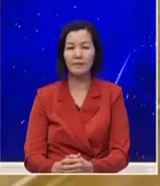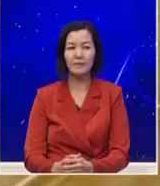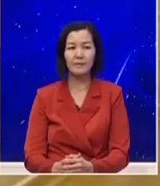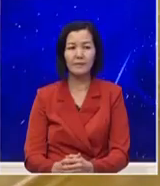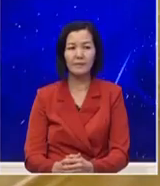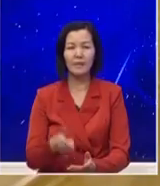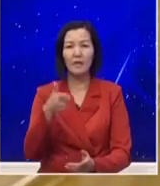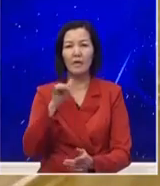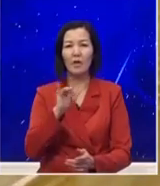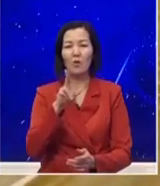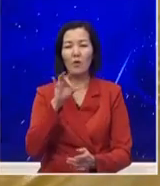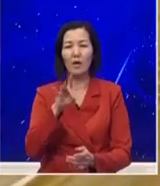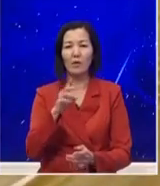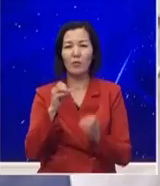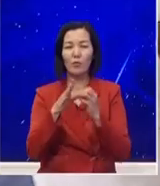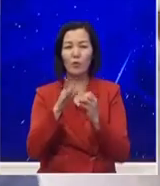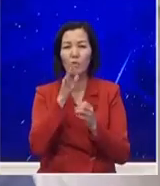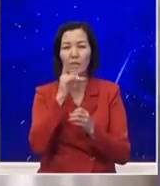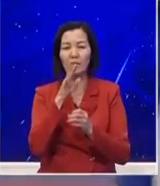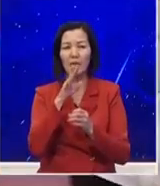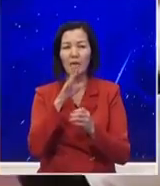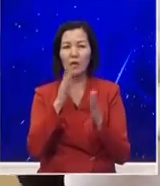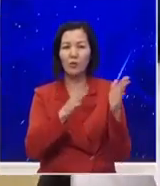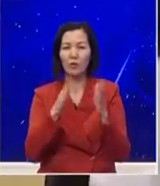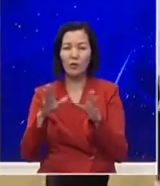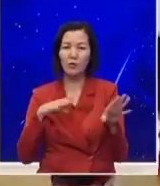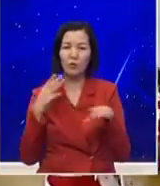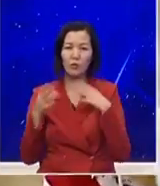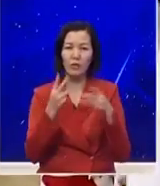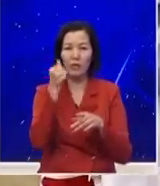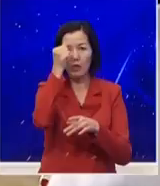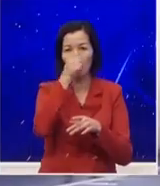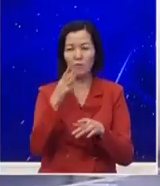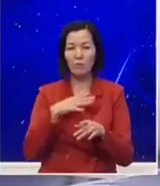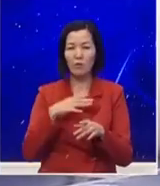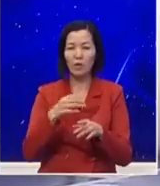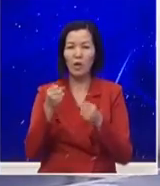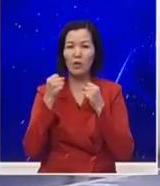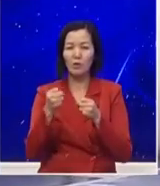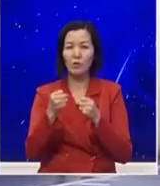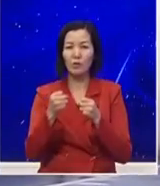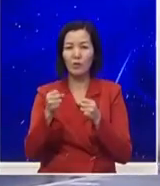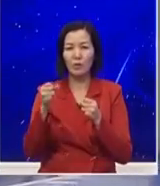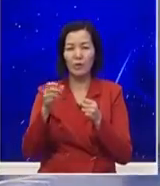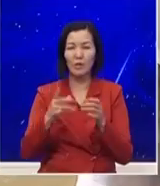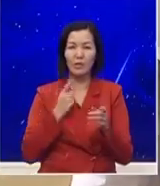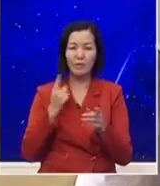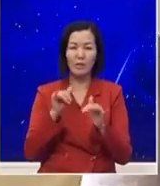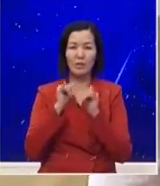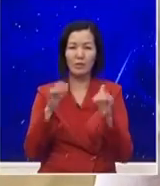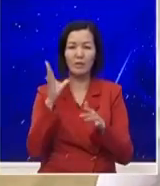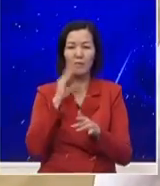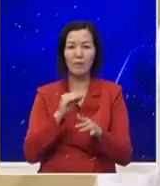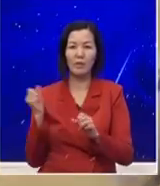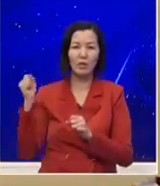Гауһар Қанатбектің жасы 14-те, самбомен тұрақты түрде айналысқанына 2 жыл болды. Қазір күрестің әдіс тәсілдерін жақсы меңгеріп алған. Әсіресе